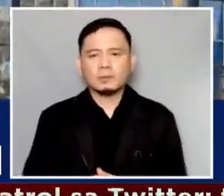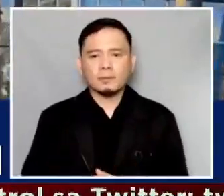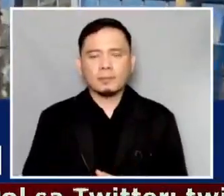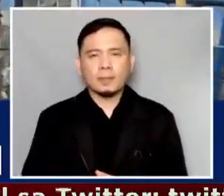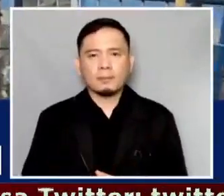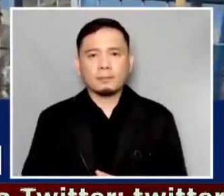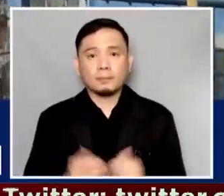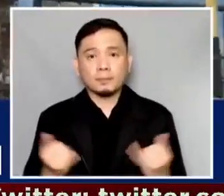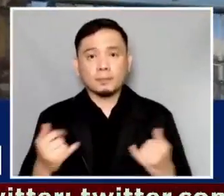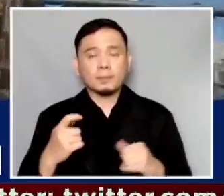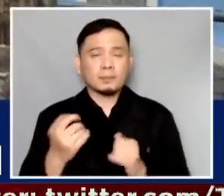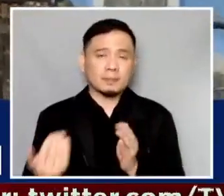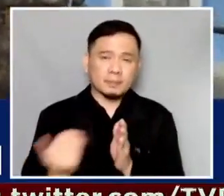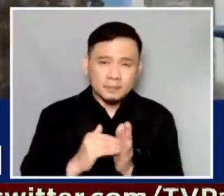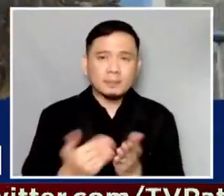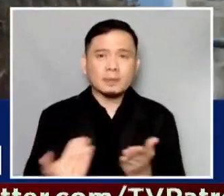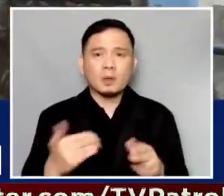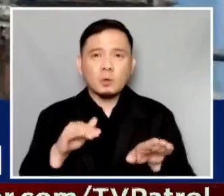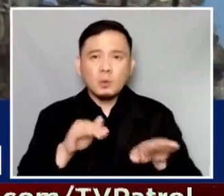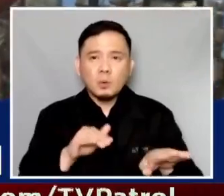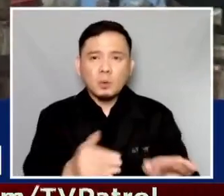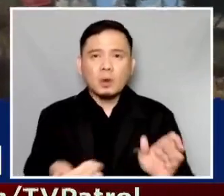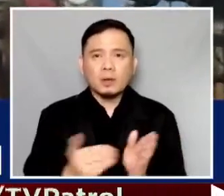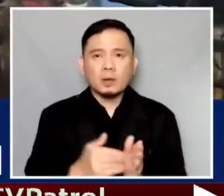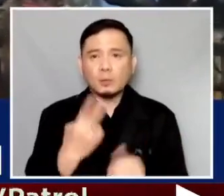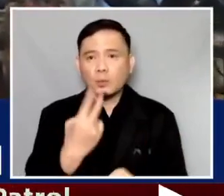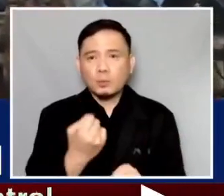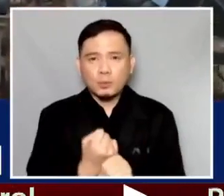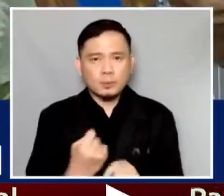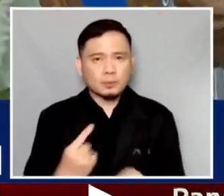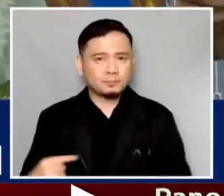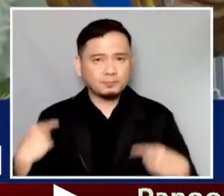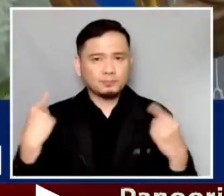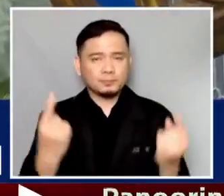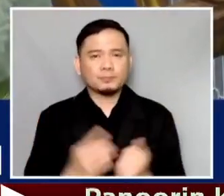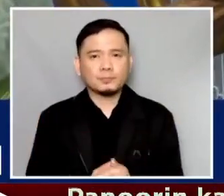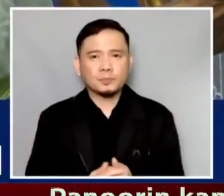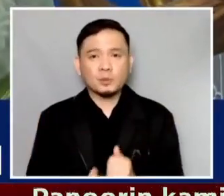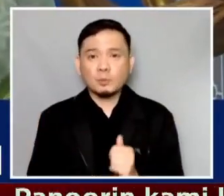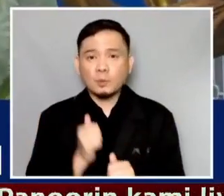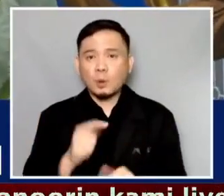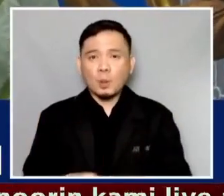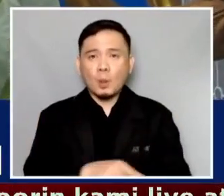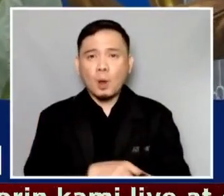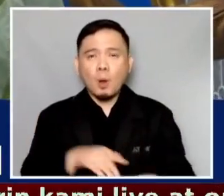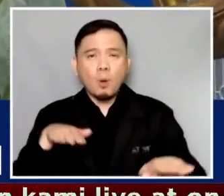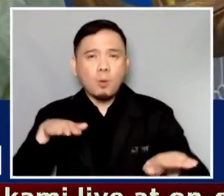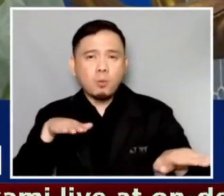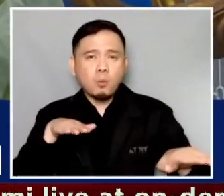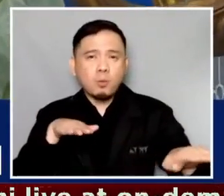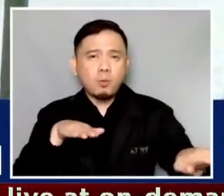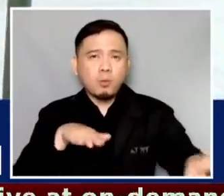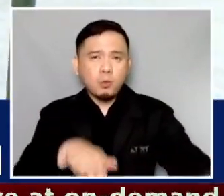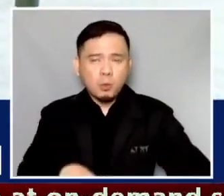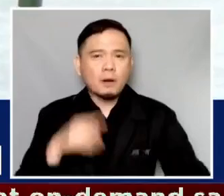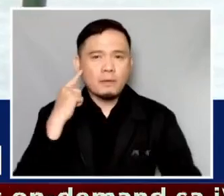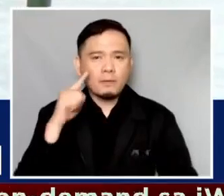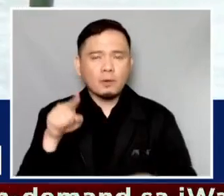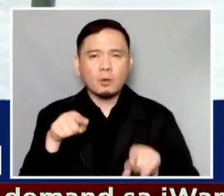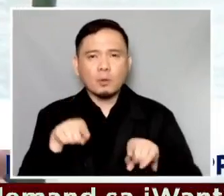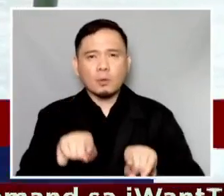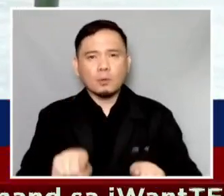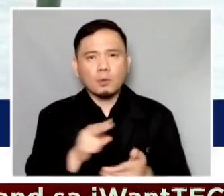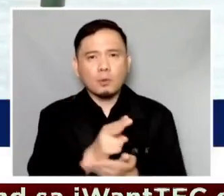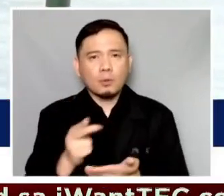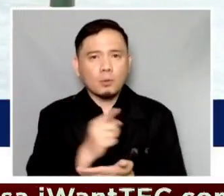ang mga taga-Baliwag. Itinuturing din ito na isa sa pinakamahabang prosesyon sa bansa tuwing Semana Santa. Marami pong